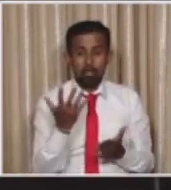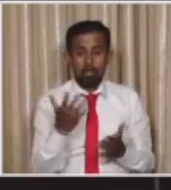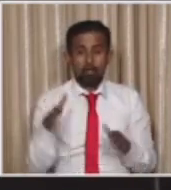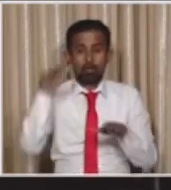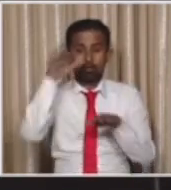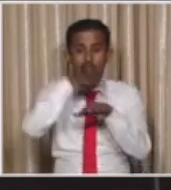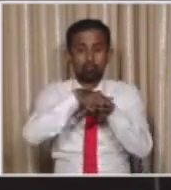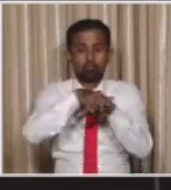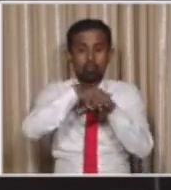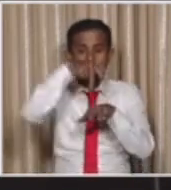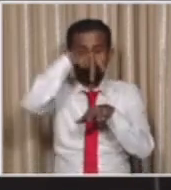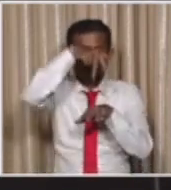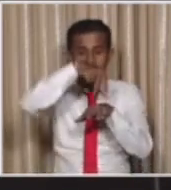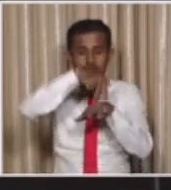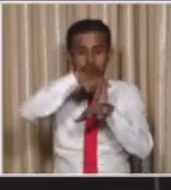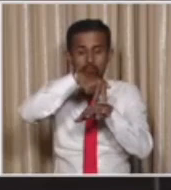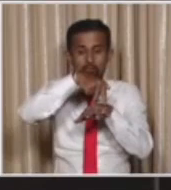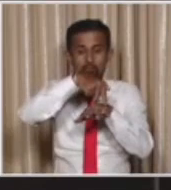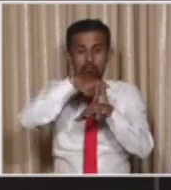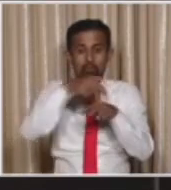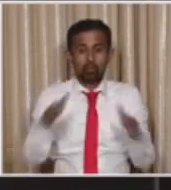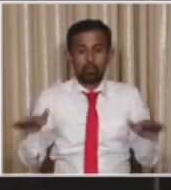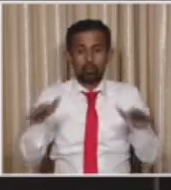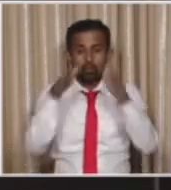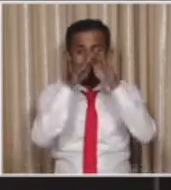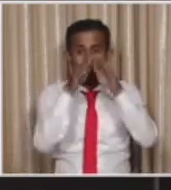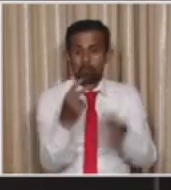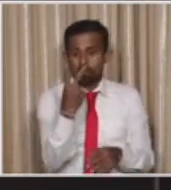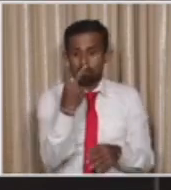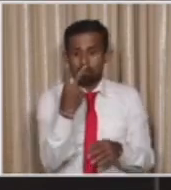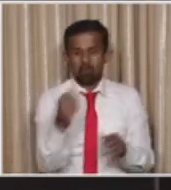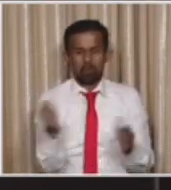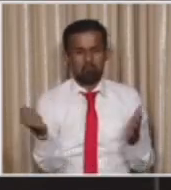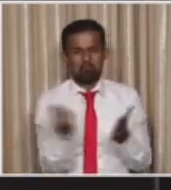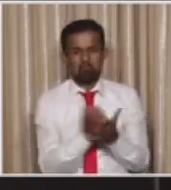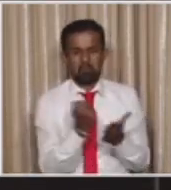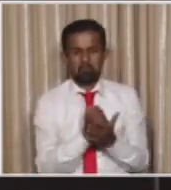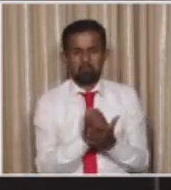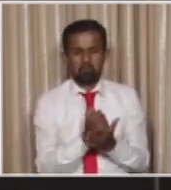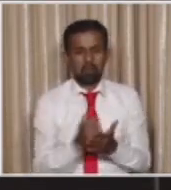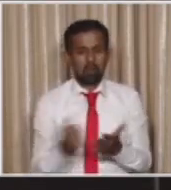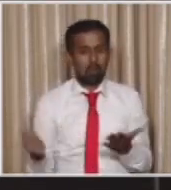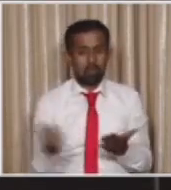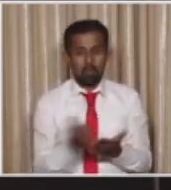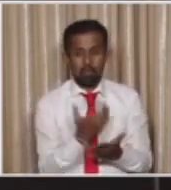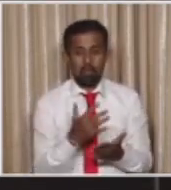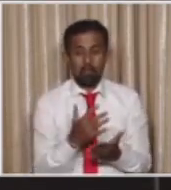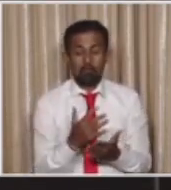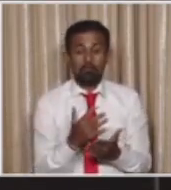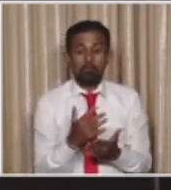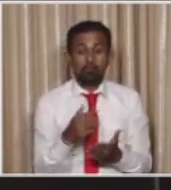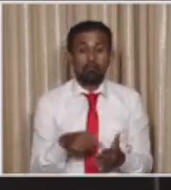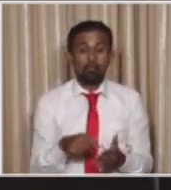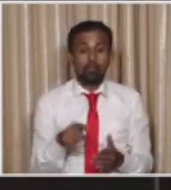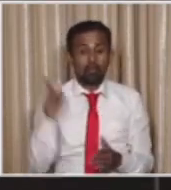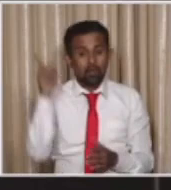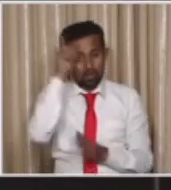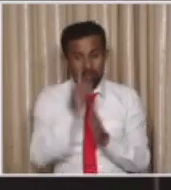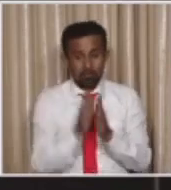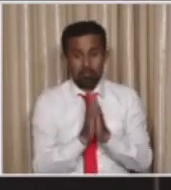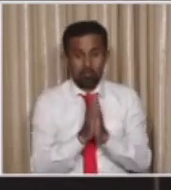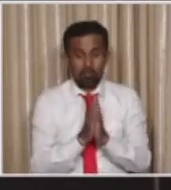අපි ගියා. ඒ පර්වත මුදුනේ තියෙනවා ස්තූප දෙකක්. ඒ ස්තූප දෙකම කඩලා ඒ බිමට සමතලා කරලා ඒක සිවිලිංගයක් තියලා ඒකට පූජා